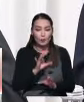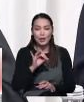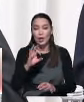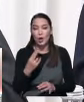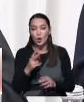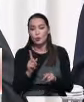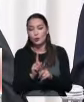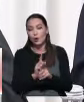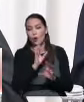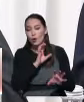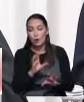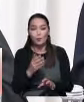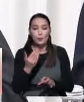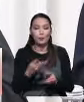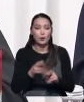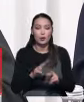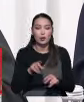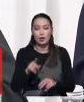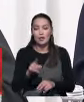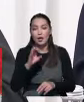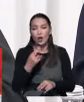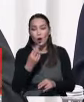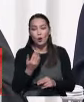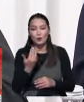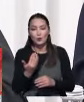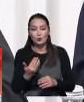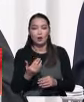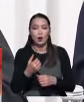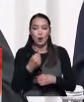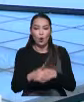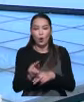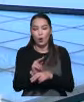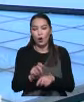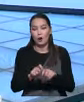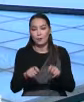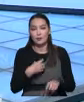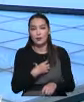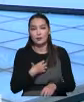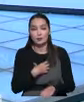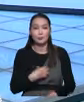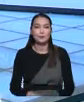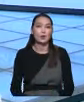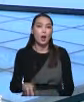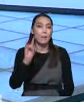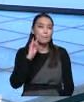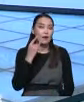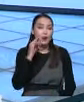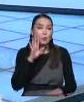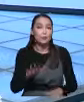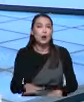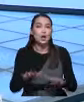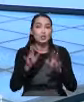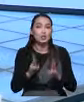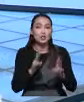бейімделуге арналған мүмкіндіктер. Бұл ретте әлеуметтік оңалтуды дамыту аса маңызды. Павлодарда тасқыннан зардап